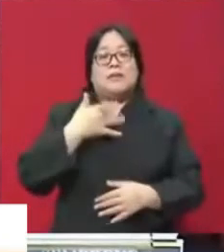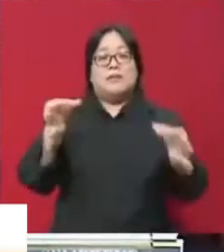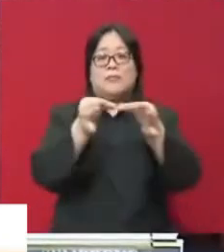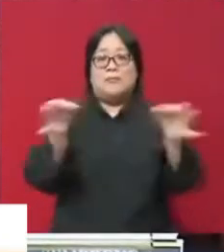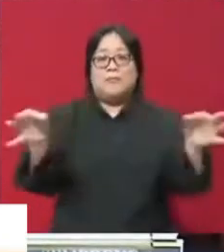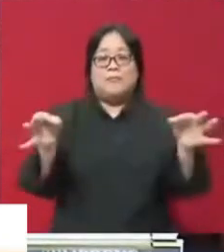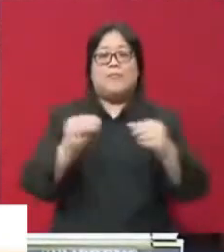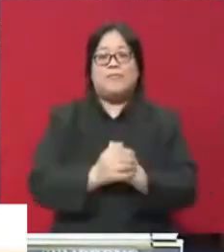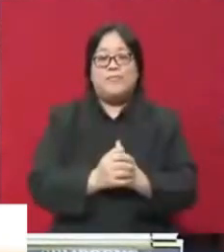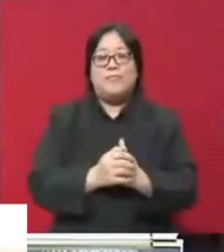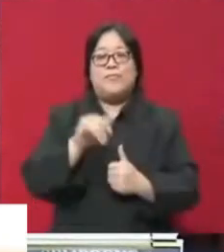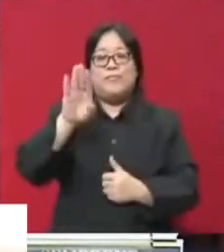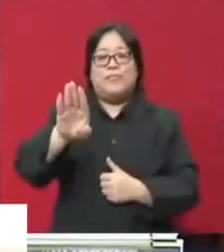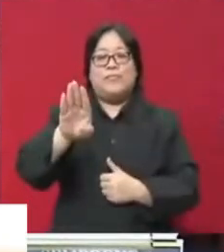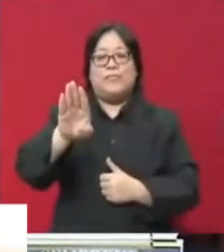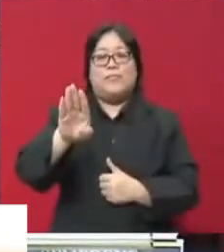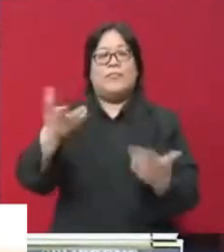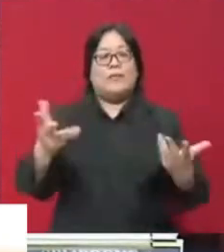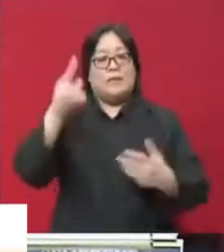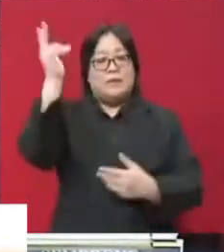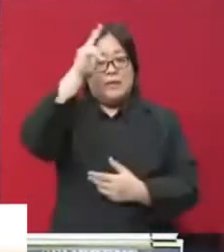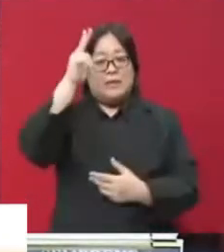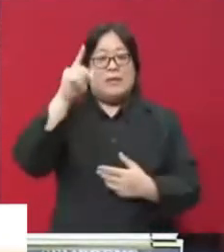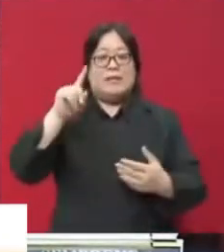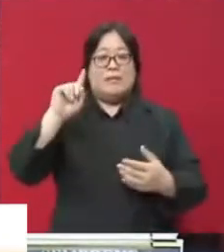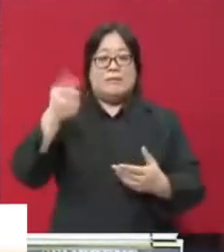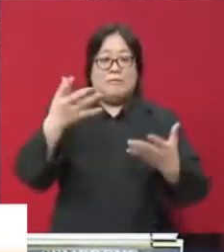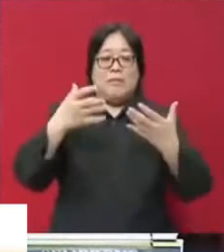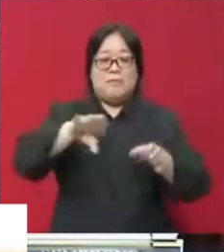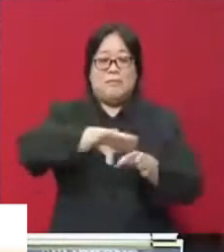kenyataan yang diberikan oleh Yang Berhormat bahawa kerajaan sengaja